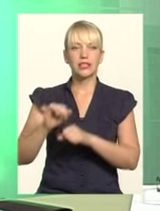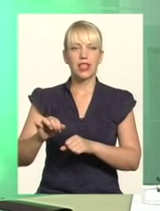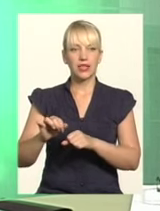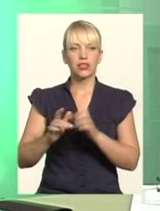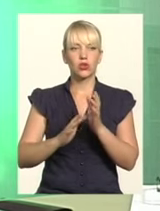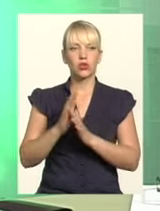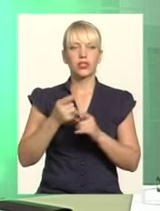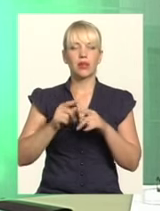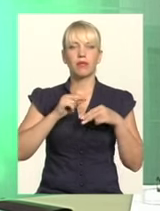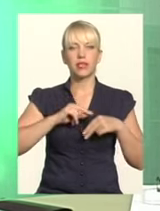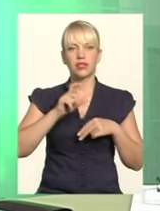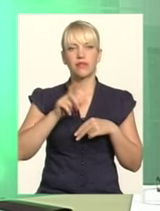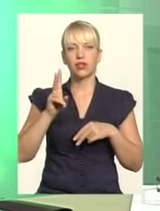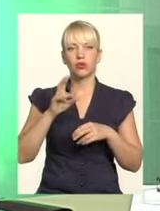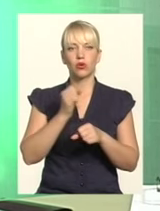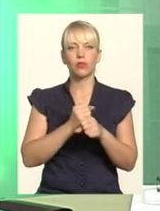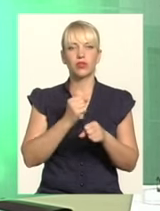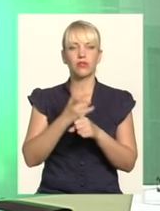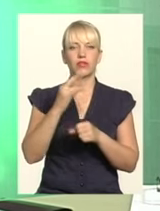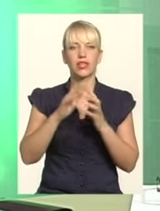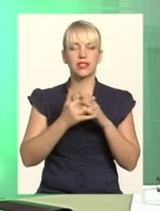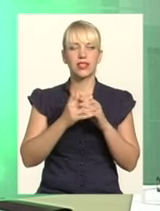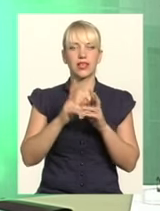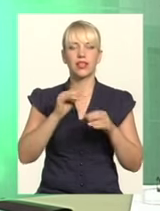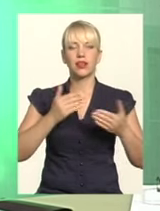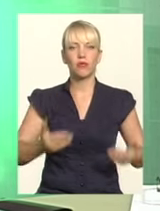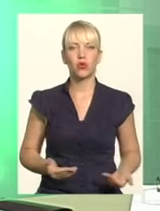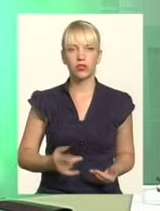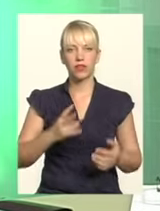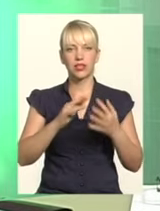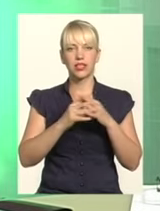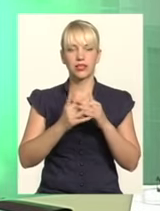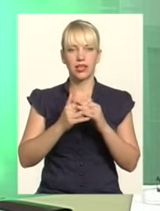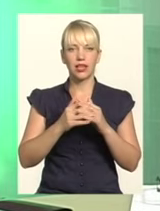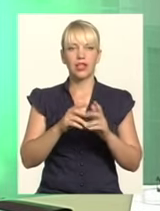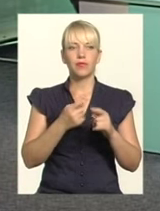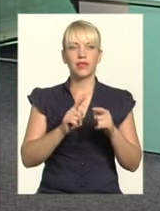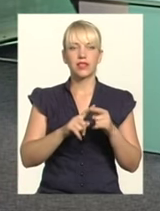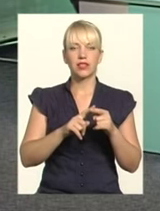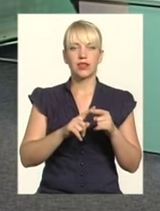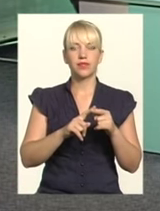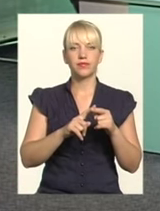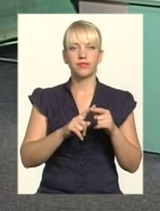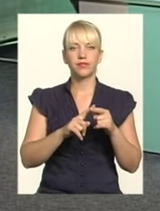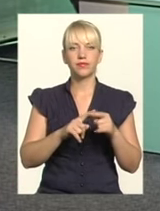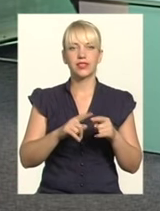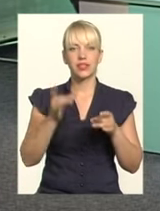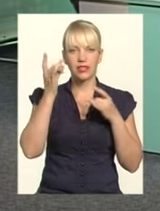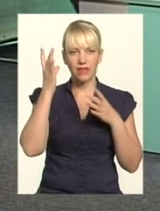це працівники, які працювали на селі і проживають на селі. Це і цивільний